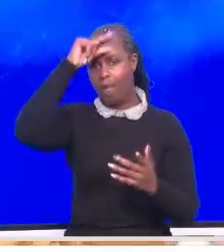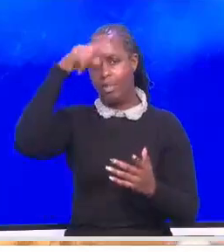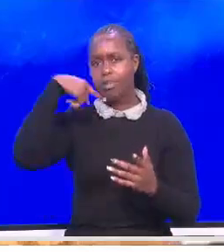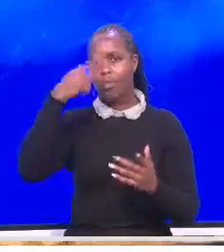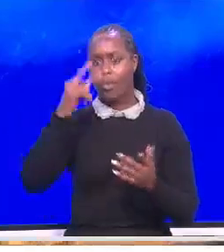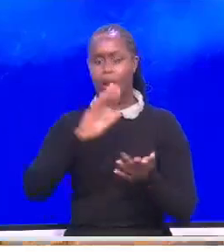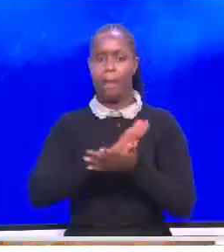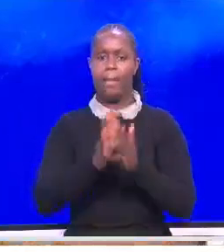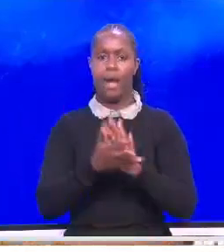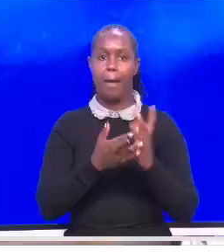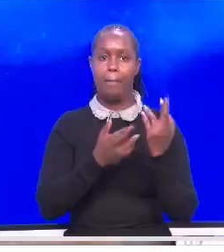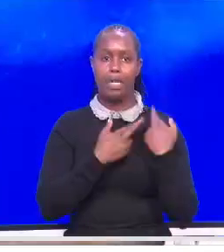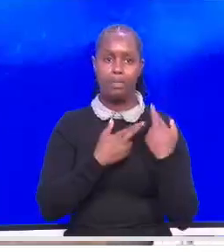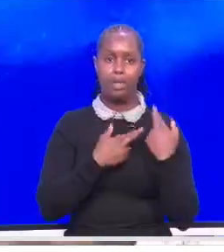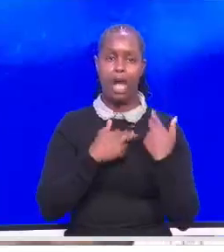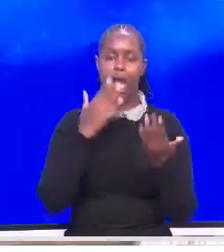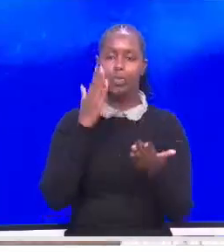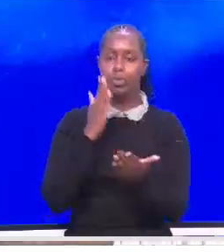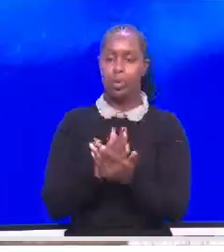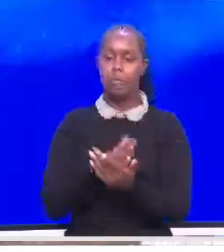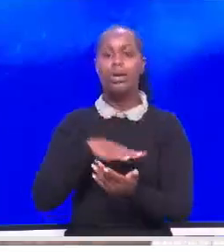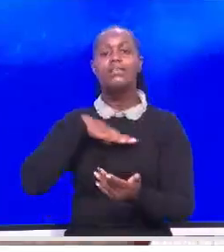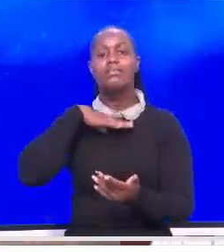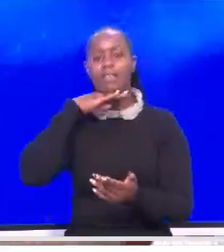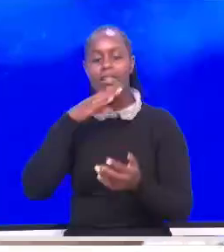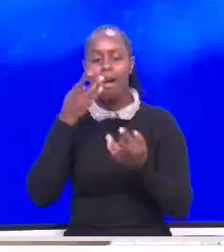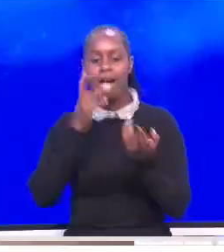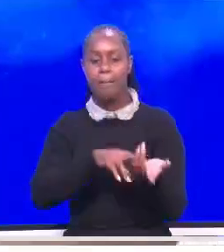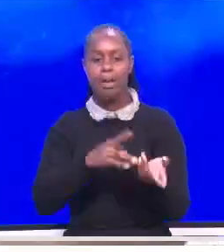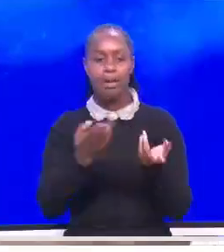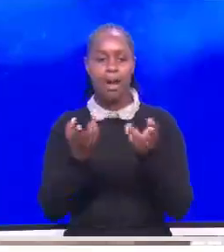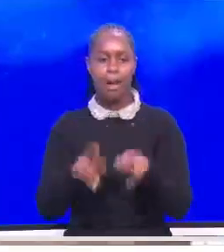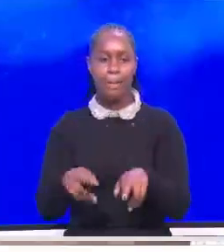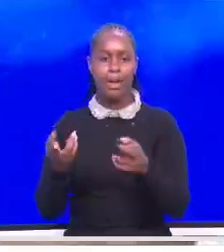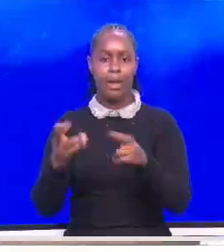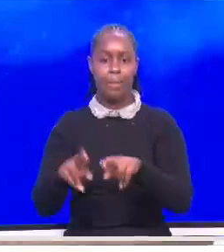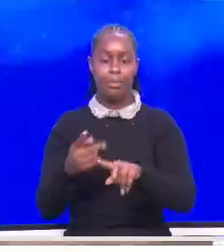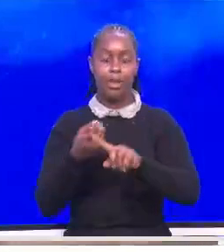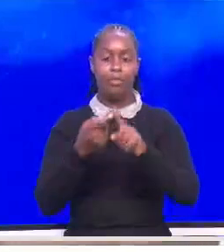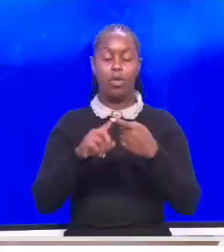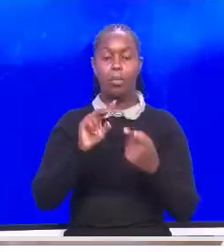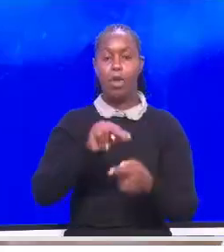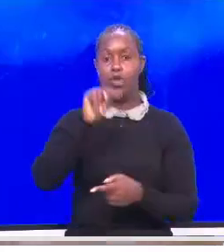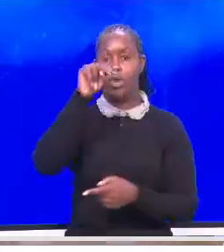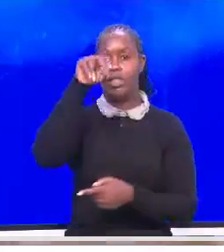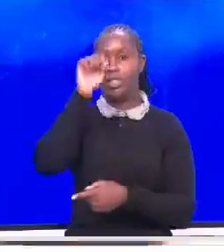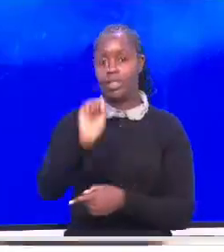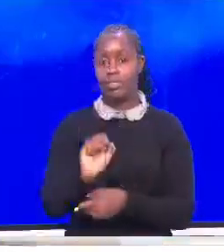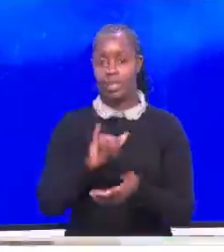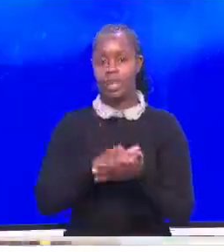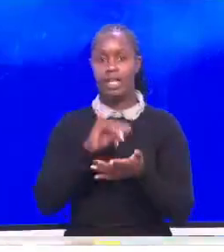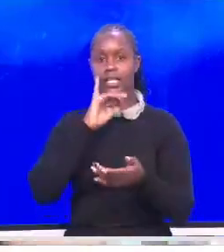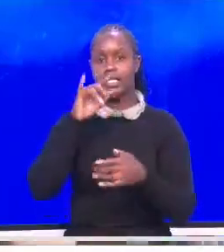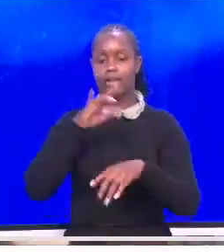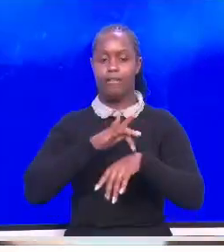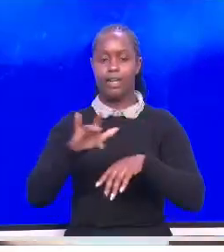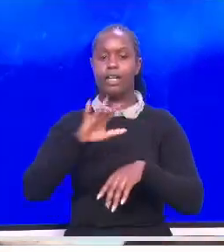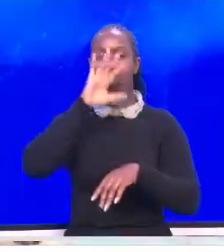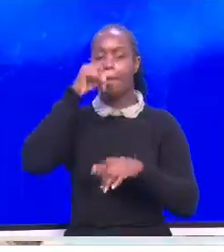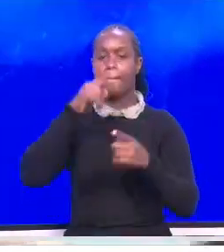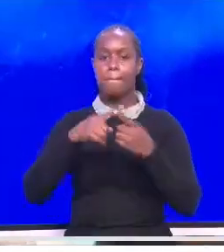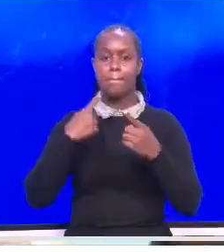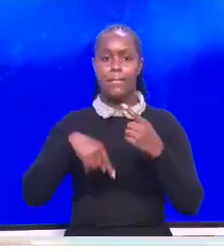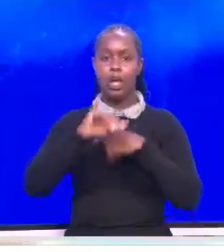ambapo serikali imetakiwa kuwajibika na kukomesha vifo vya mara kwa mara maeneo ya Baringo Kaskazini na Kusini vinavyosababishwa na wezi wa mifugo. Eneo lile